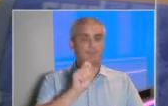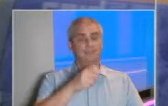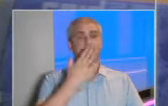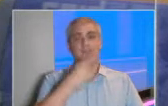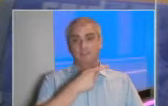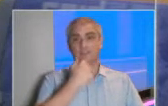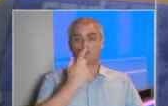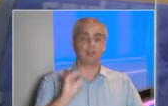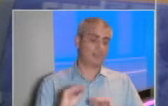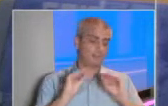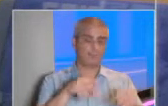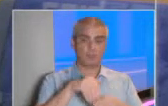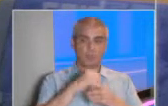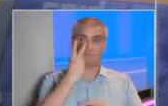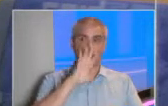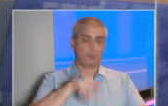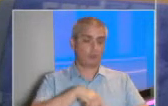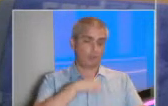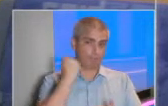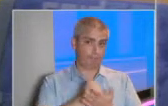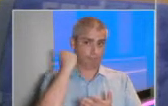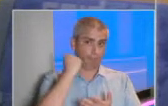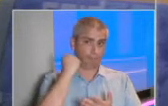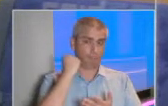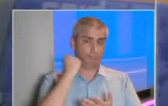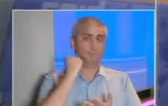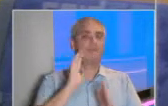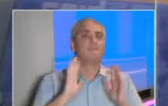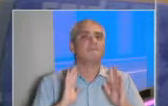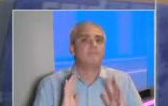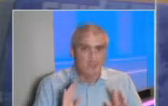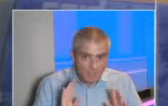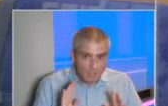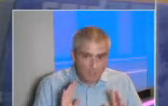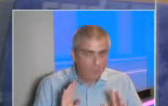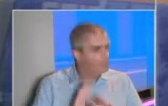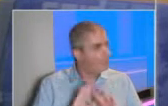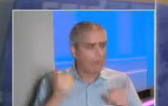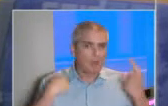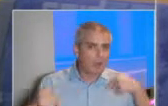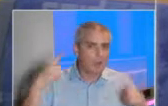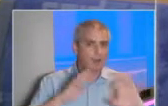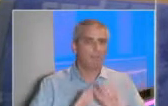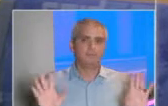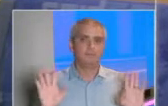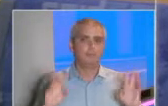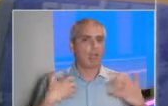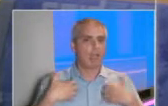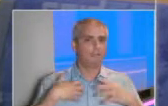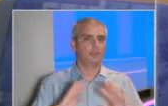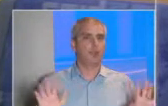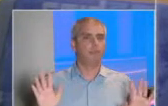כנסת ישראל תעביר אותה בתוך 24 שעות, וכך, בלי טריקים ובלי